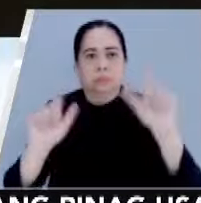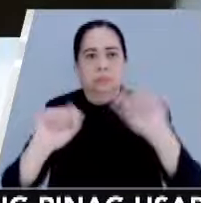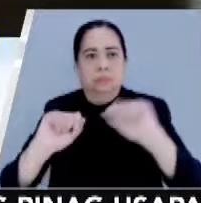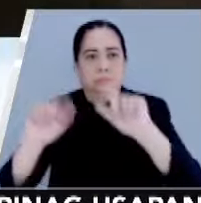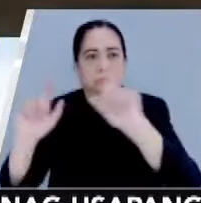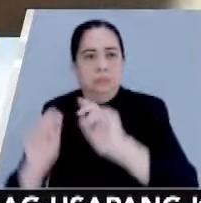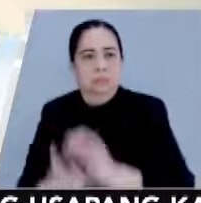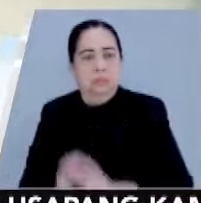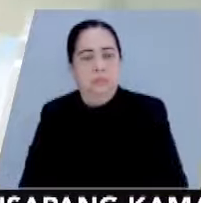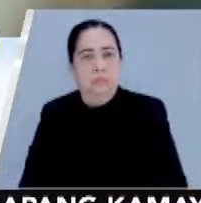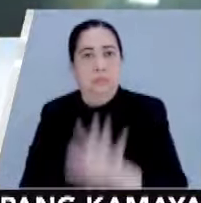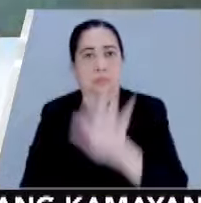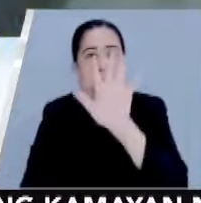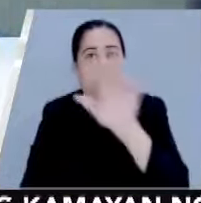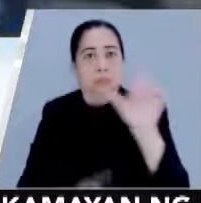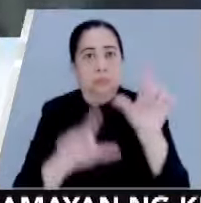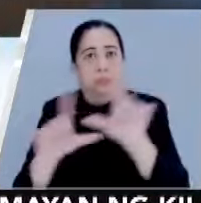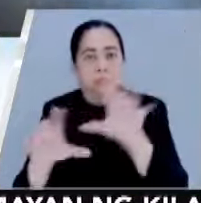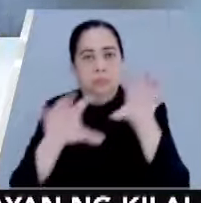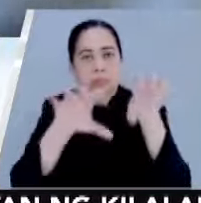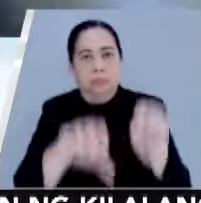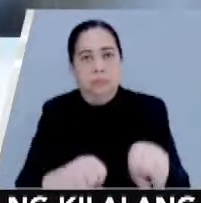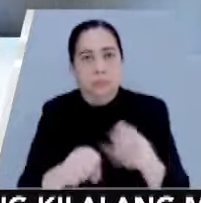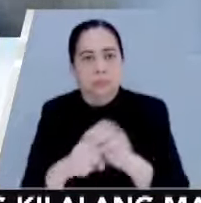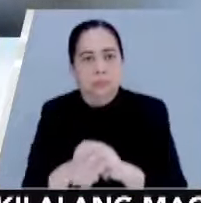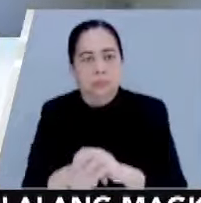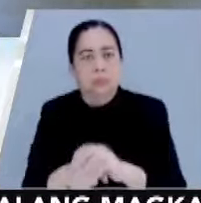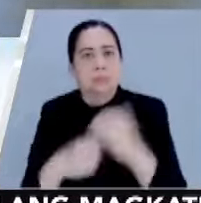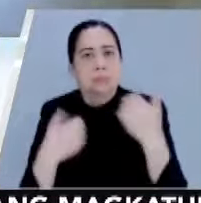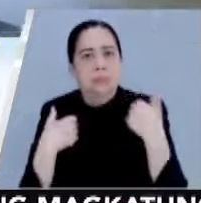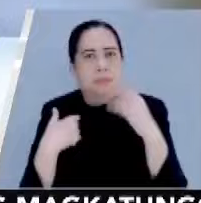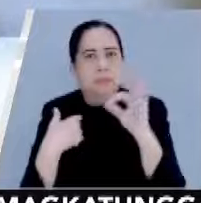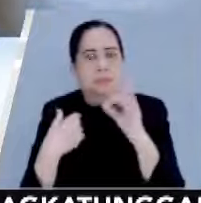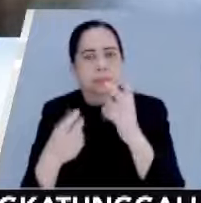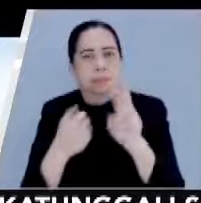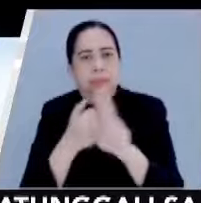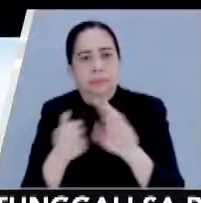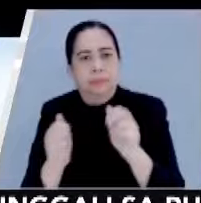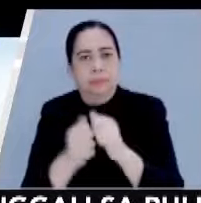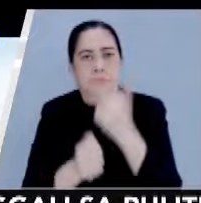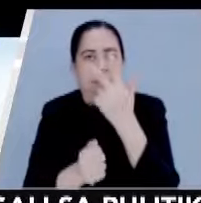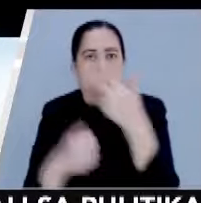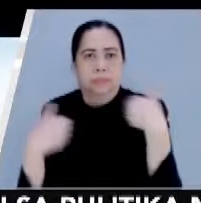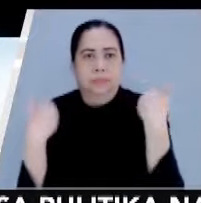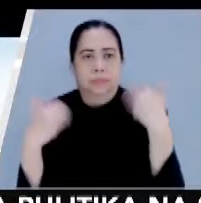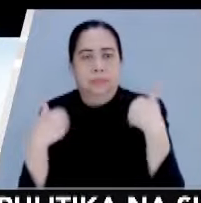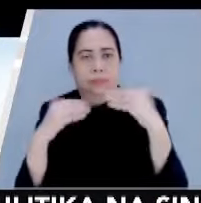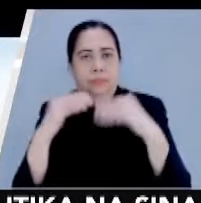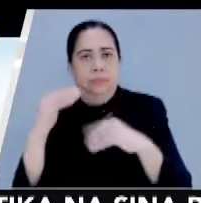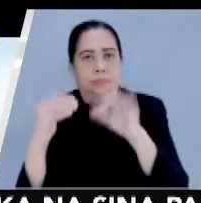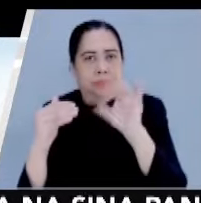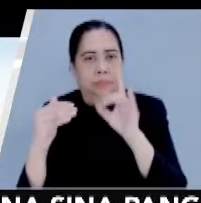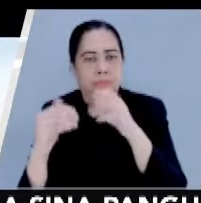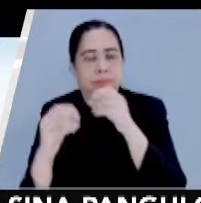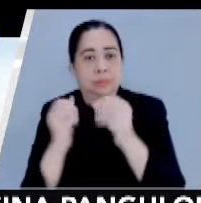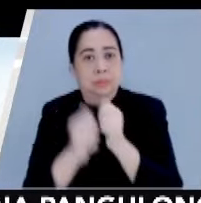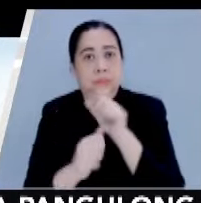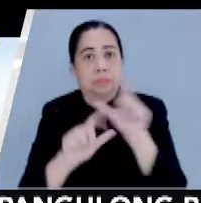5 suspect ang naaresto. 10 biktima ang narescue kabilang ang 3 minor de edad. Karamihan sa mga suspect at